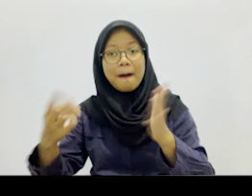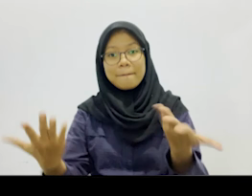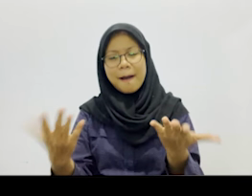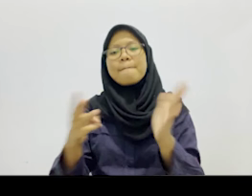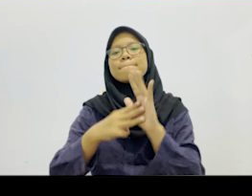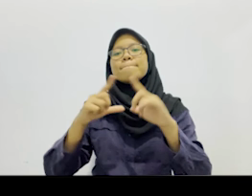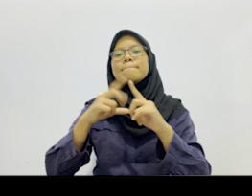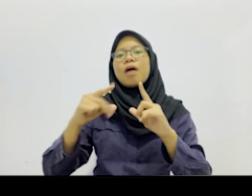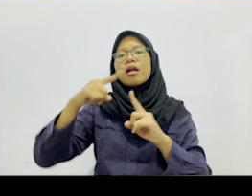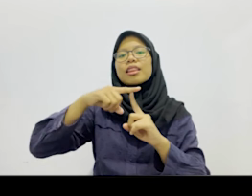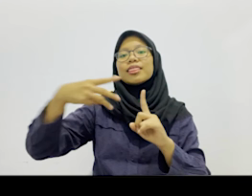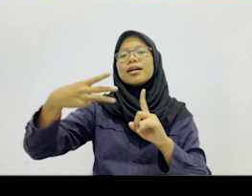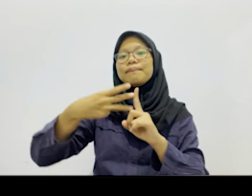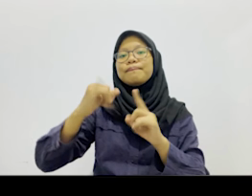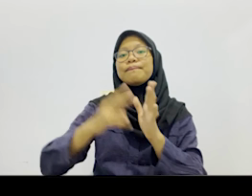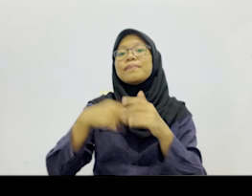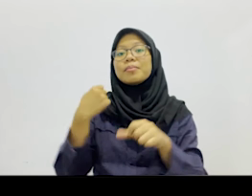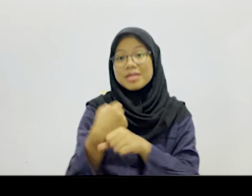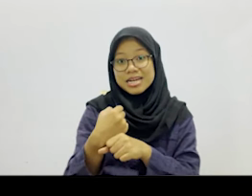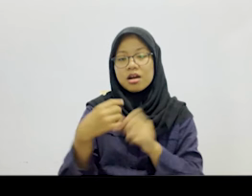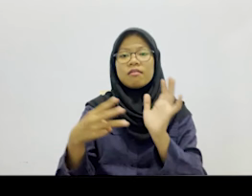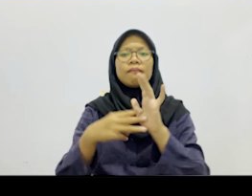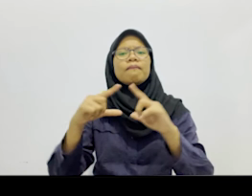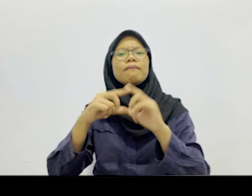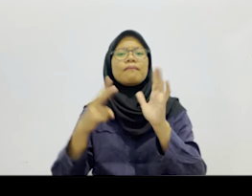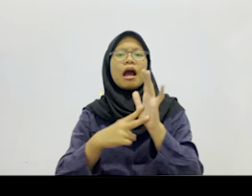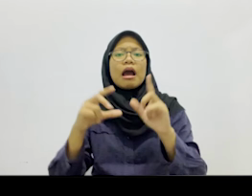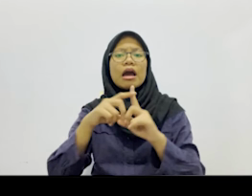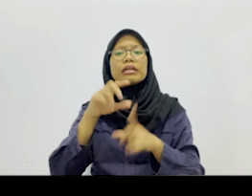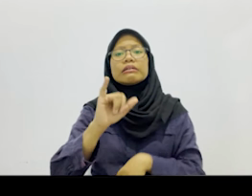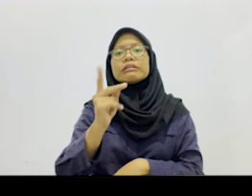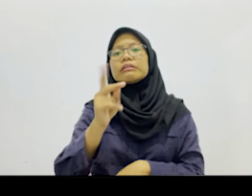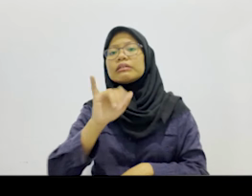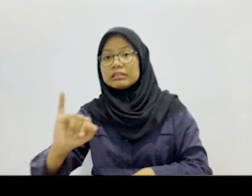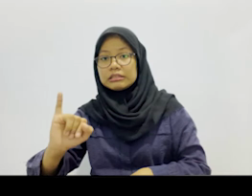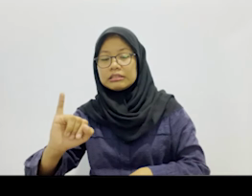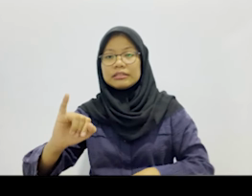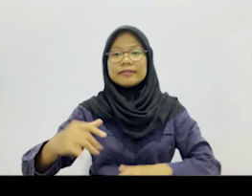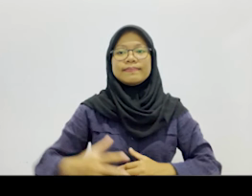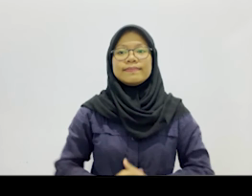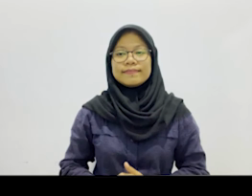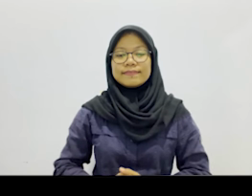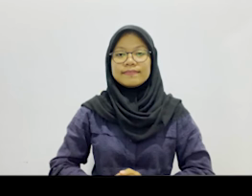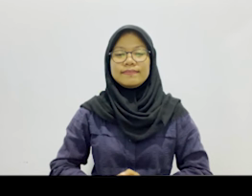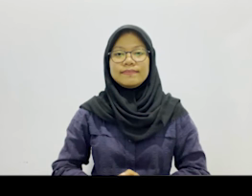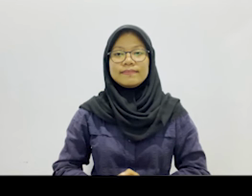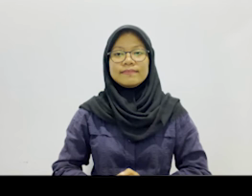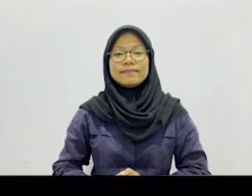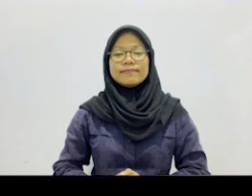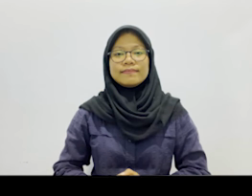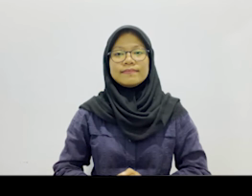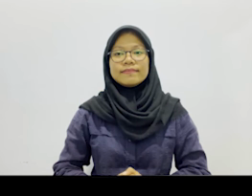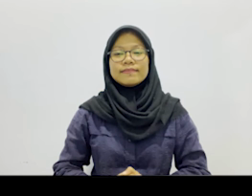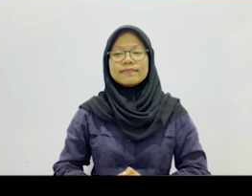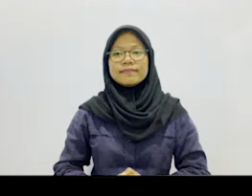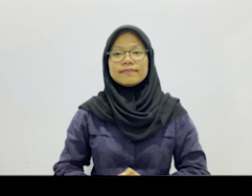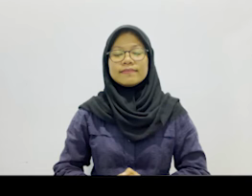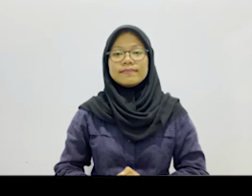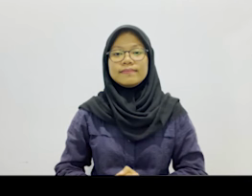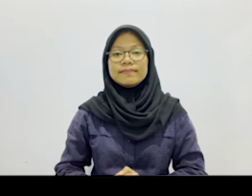Bagaimana desa mempunyai inisiatif ketangguhan ekonomi keluarga? Bagaimana desa